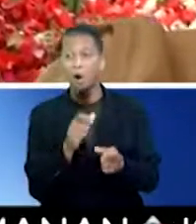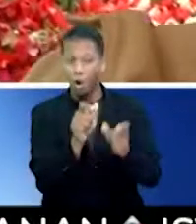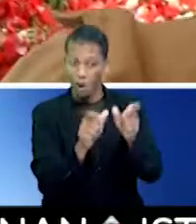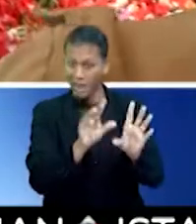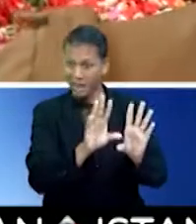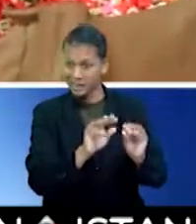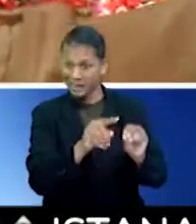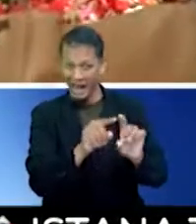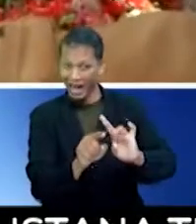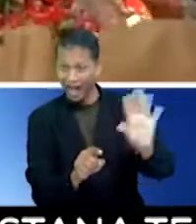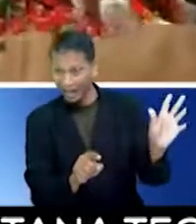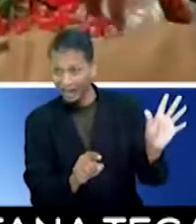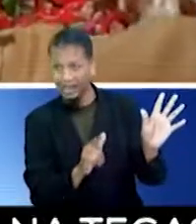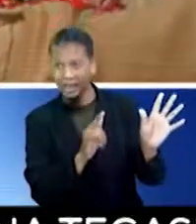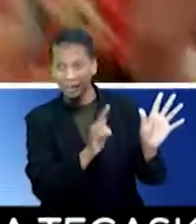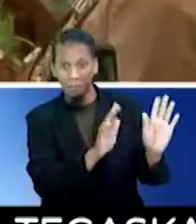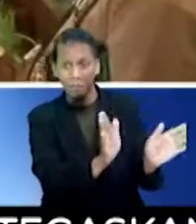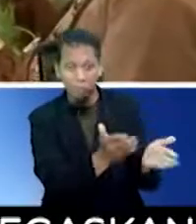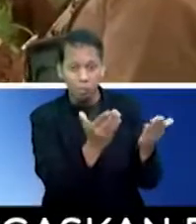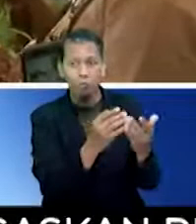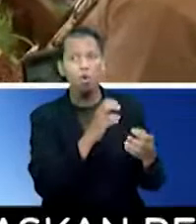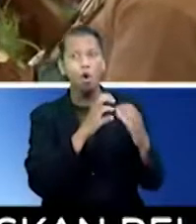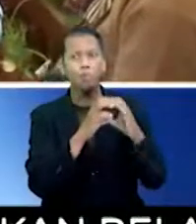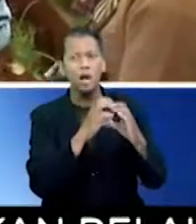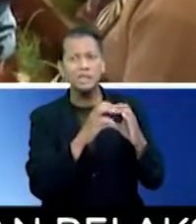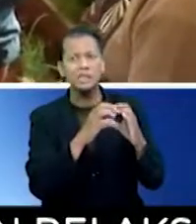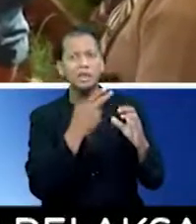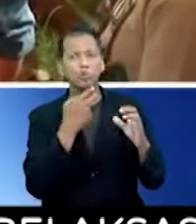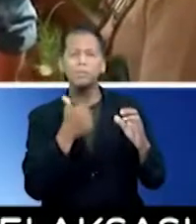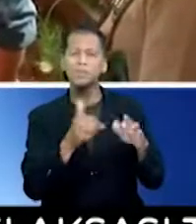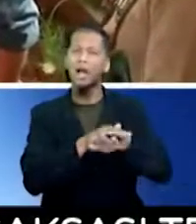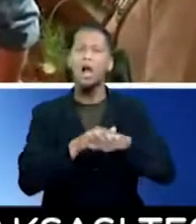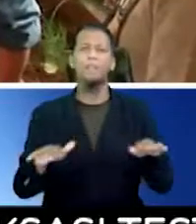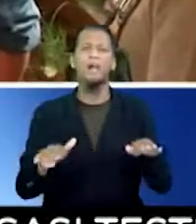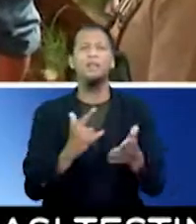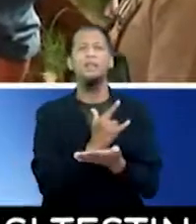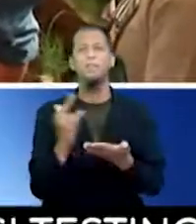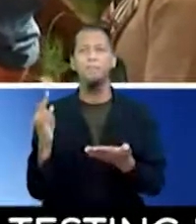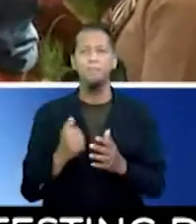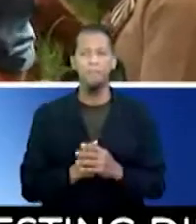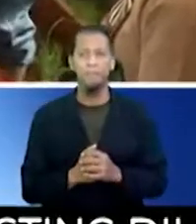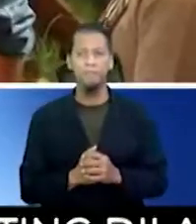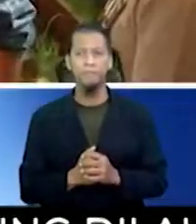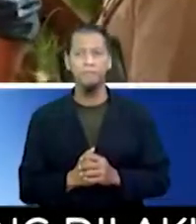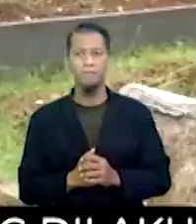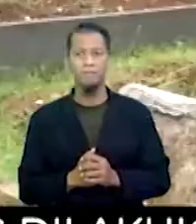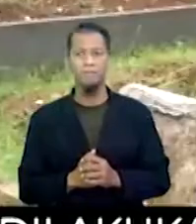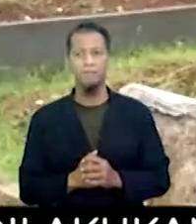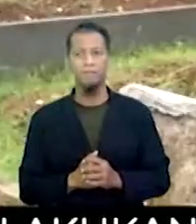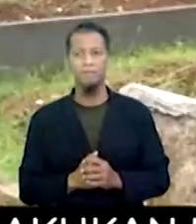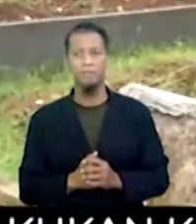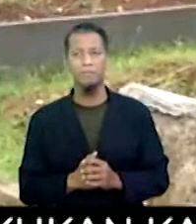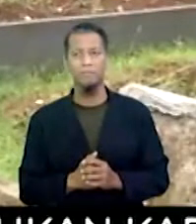melakukan pembangunan untuk Indonesia utamanya di daerah Papua berkenaan dengan pemerataan telekomunikasi